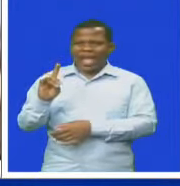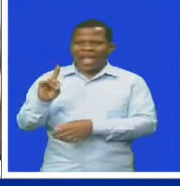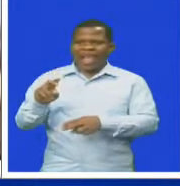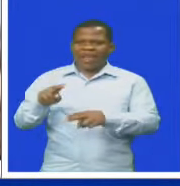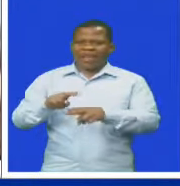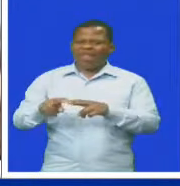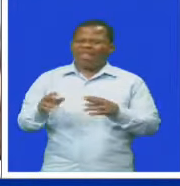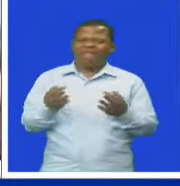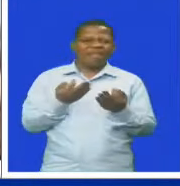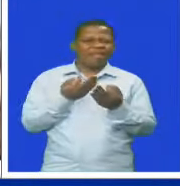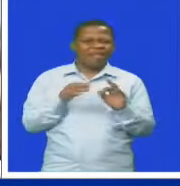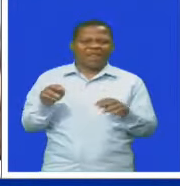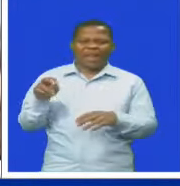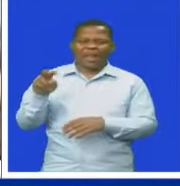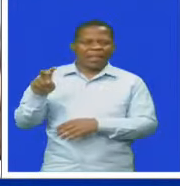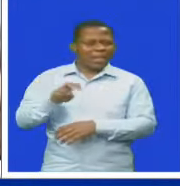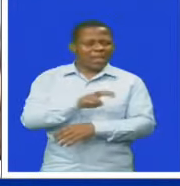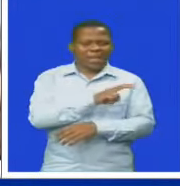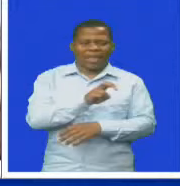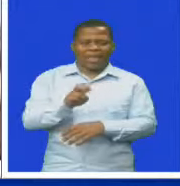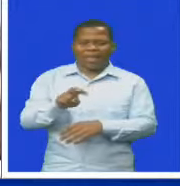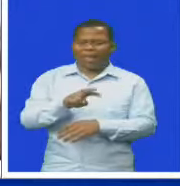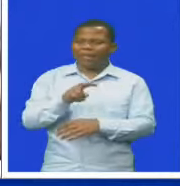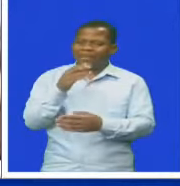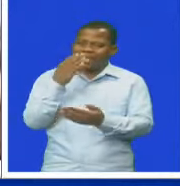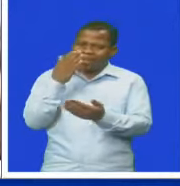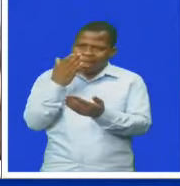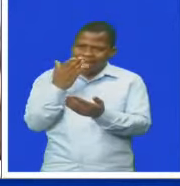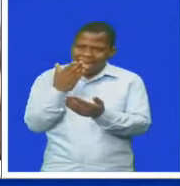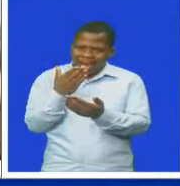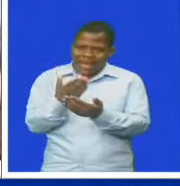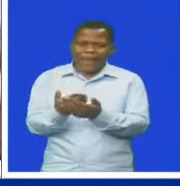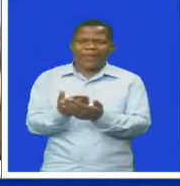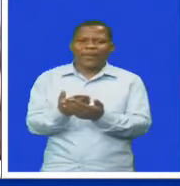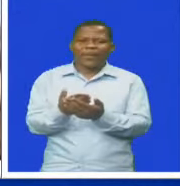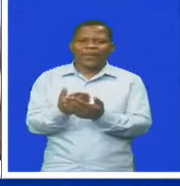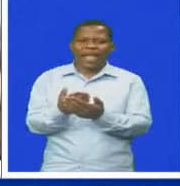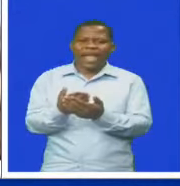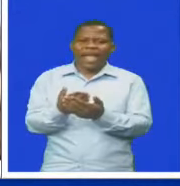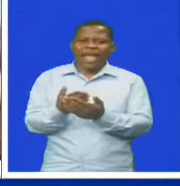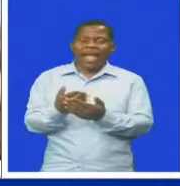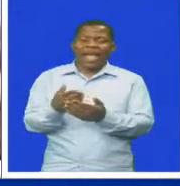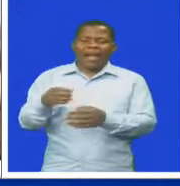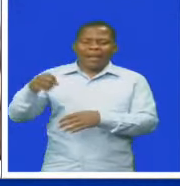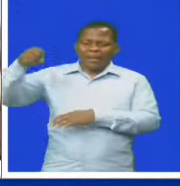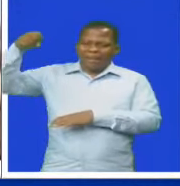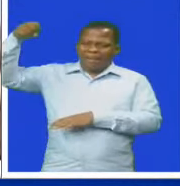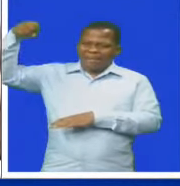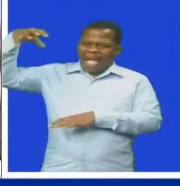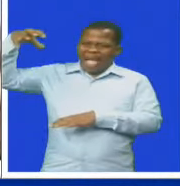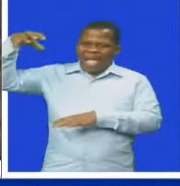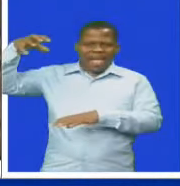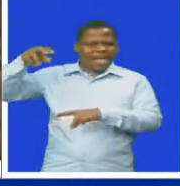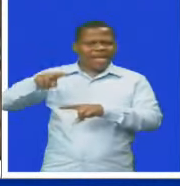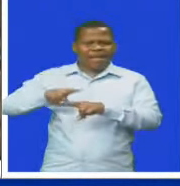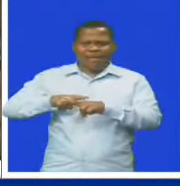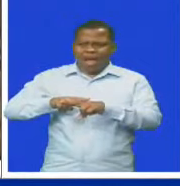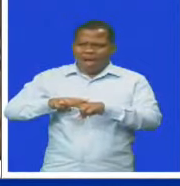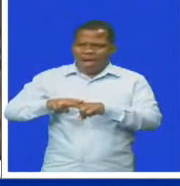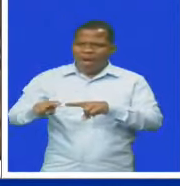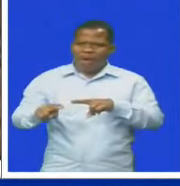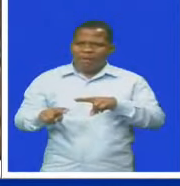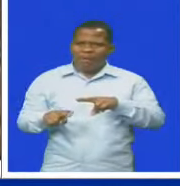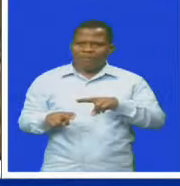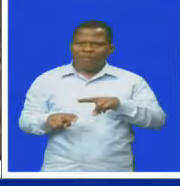singacela ukuthi sive simane sitishiye inkosi yami lati bona khona ukuthi tita ukhona kufika emthundini